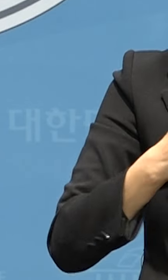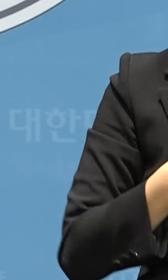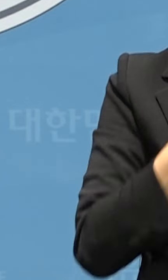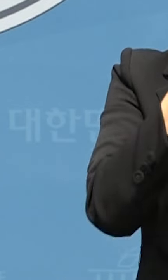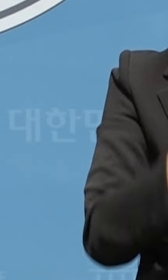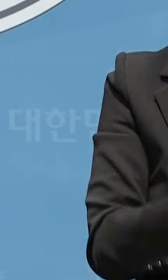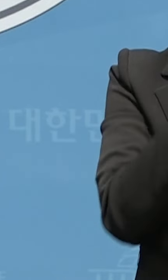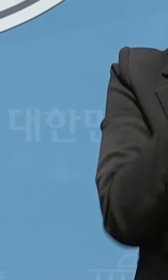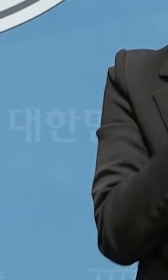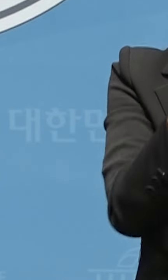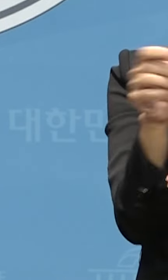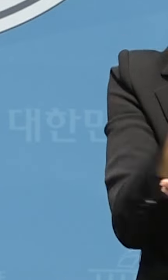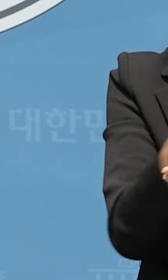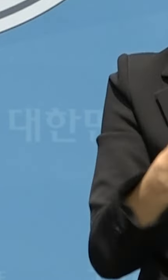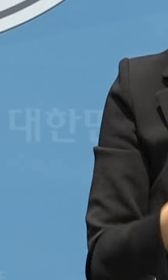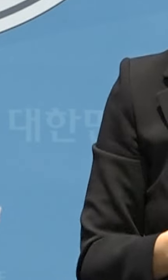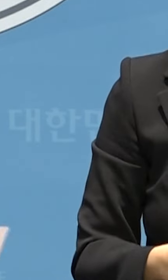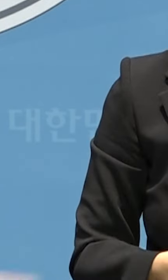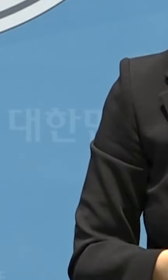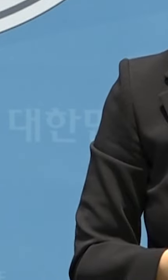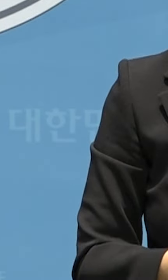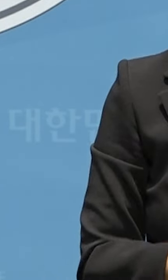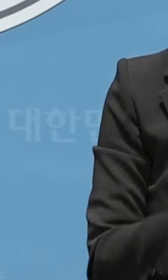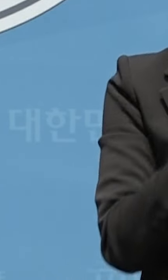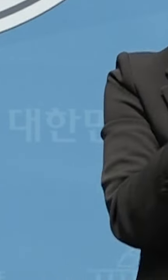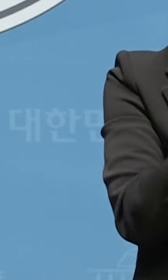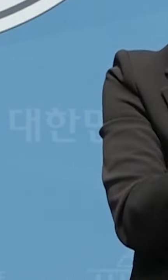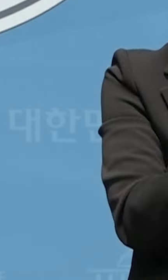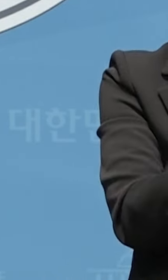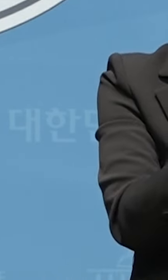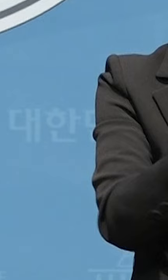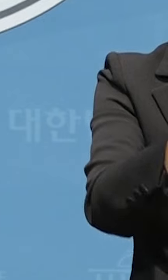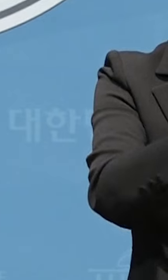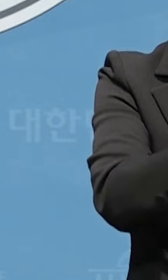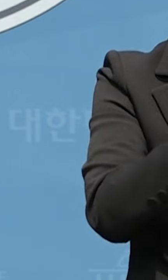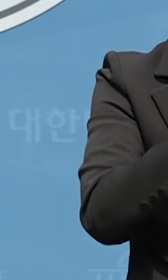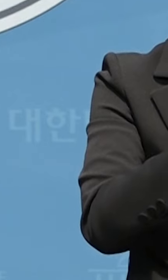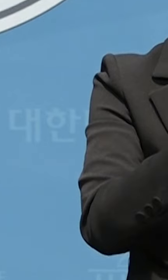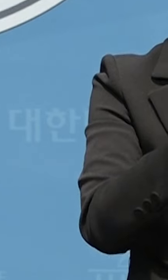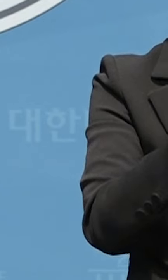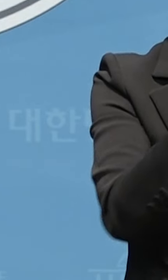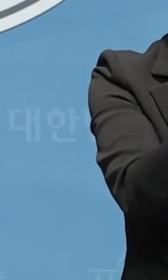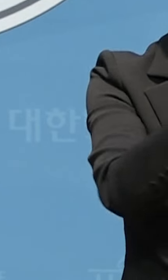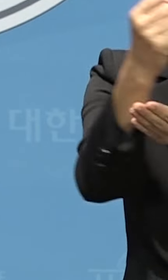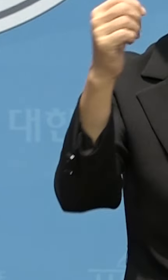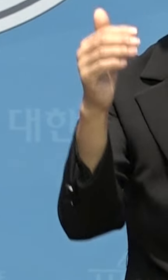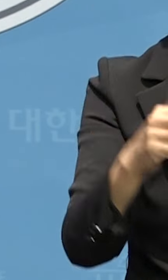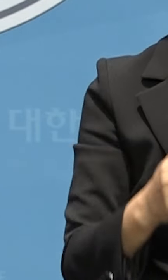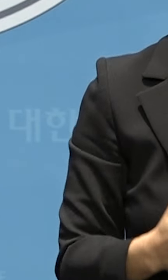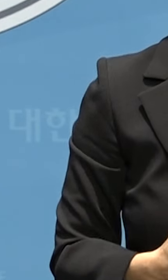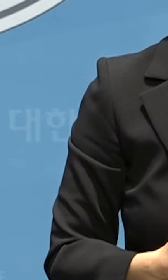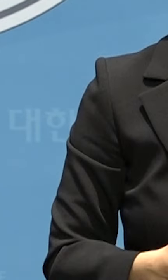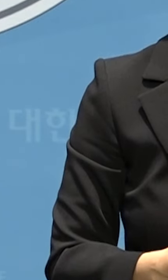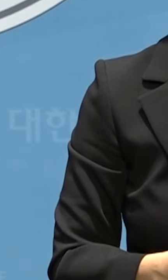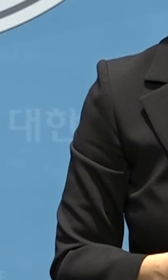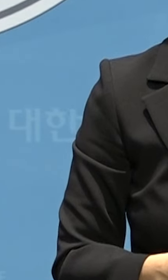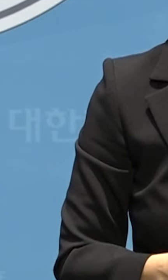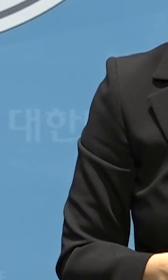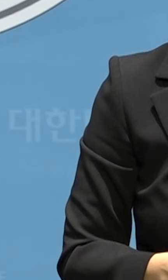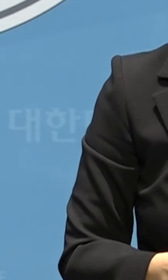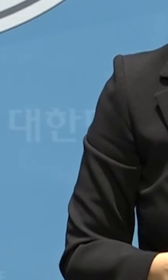않았고 압수 대상도 사무실 PC에 불과했습니다. 그런데